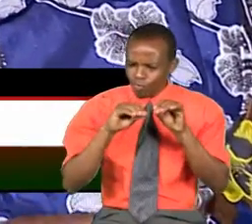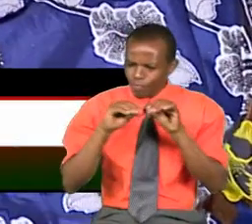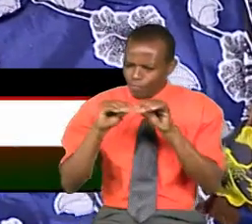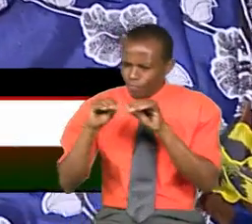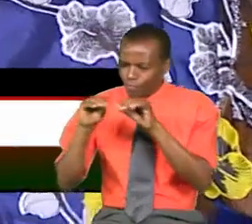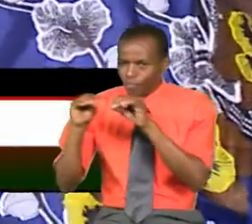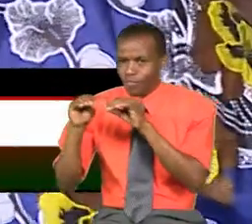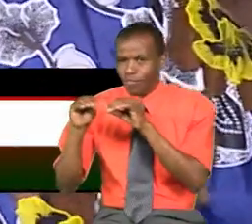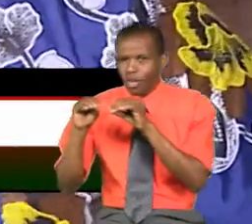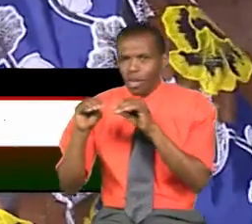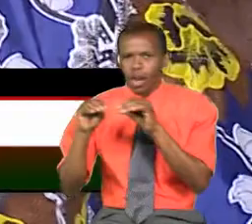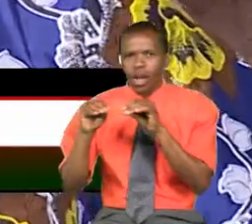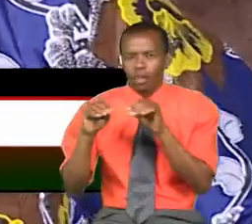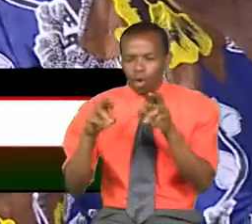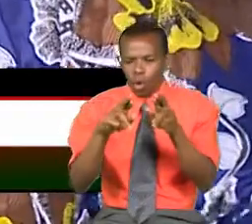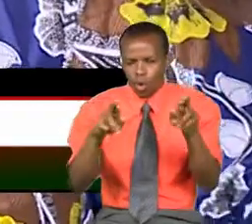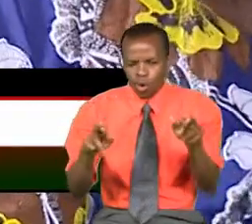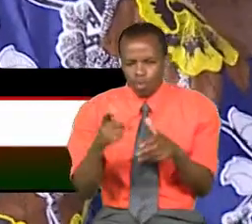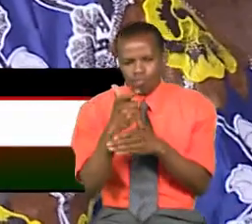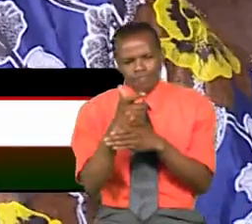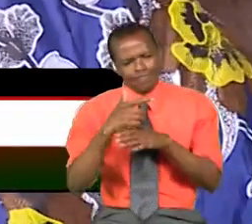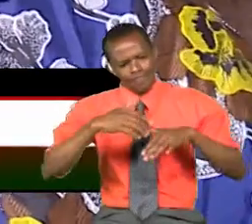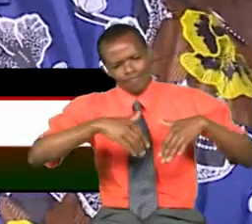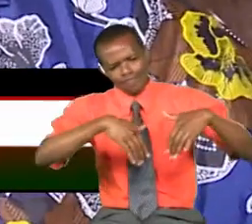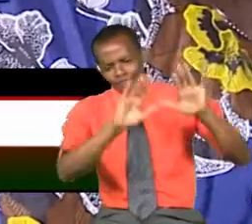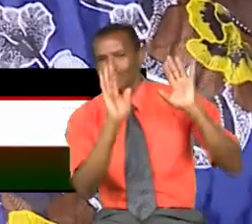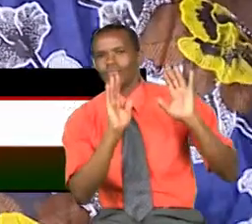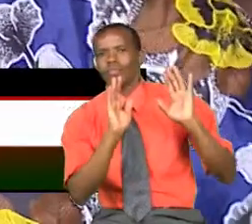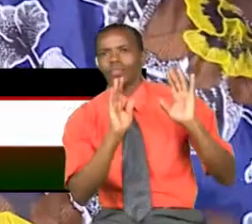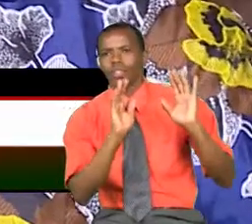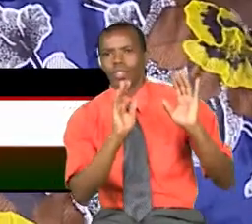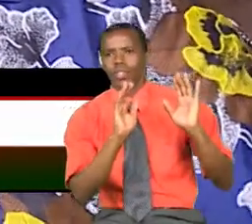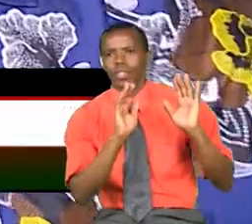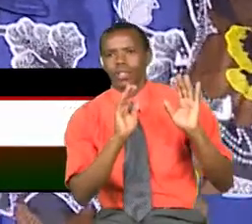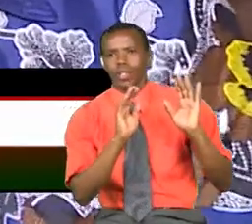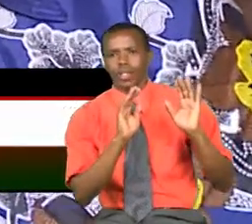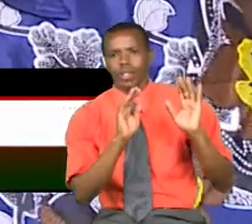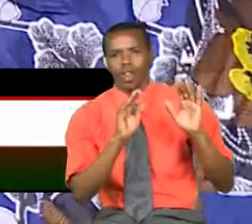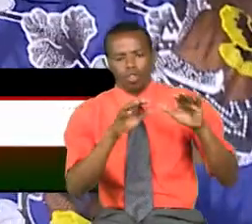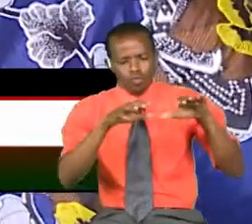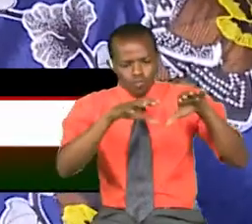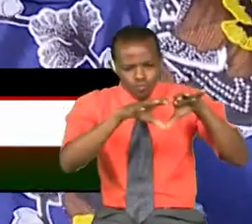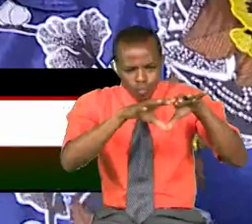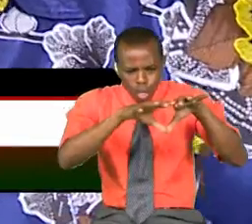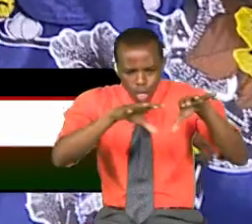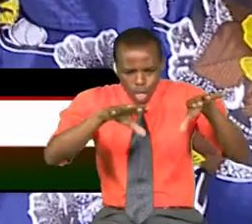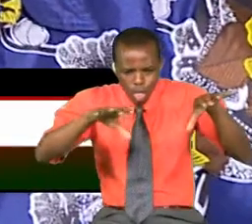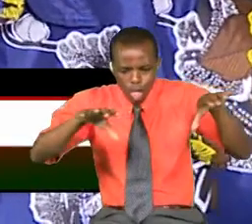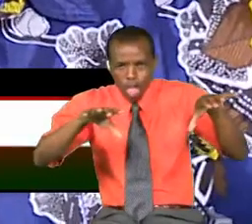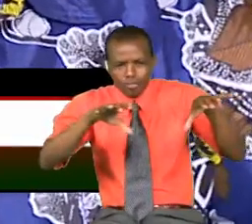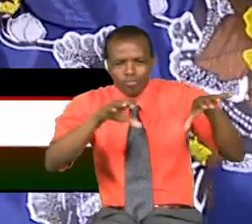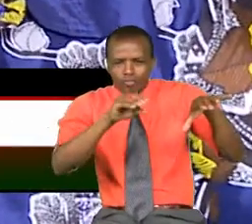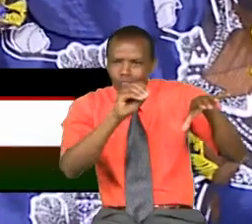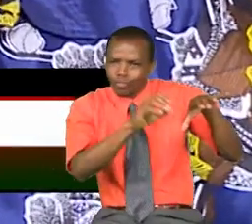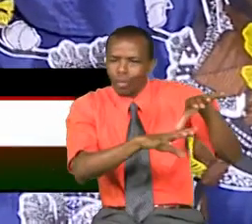pole pole, nikawaacha studio unmanned, nikawaacha ni palikuwa na long play record. Nikaweka hapo kwa studio